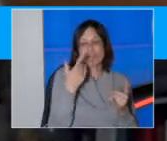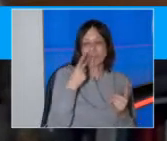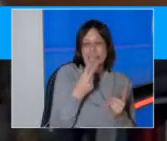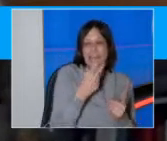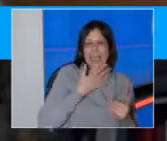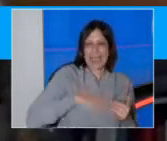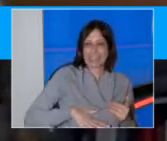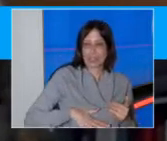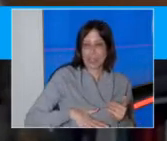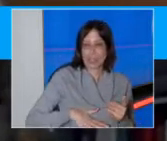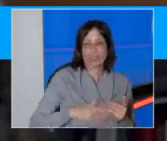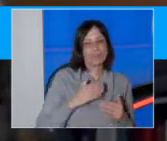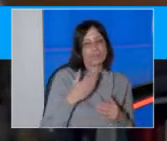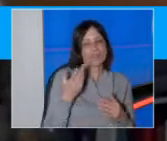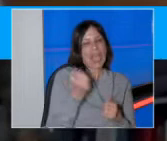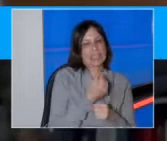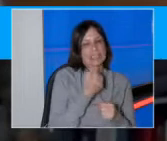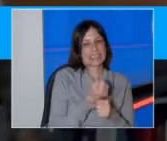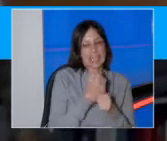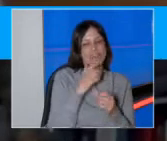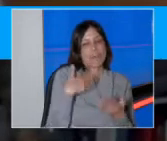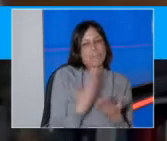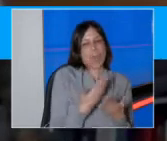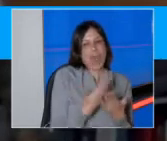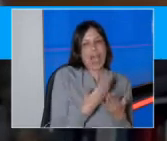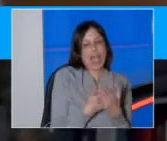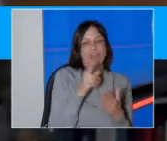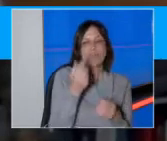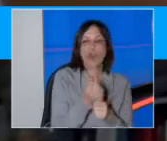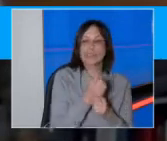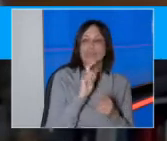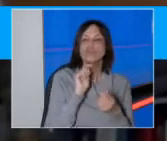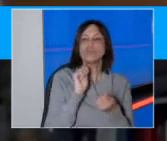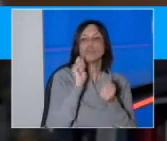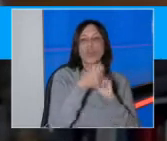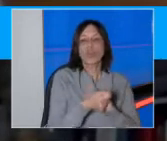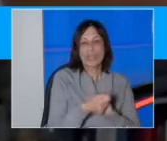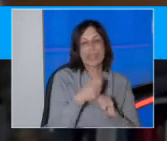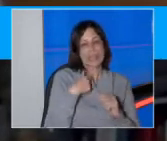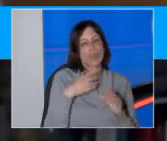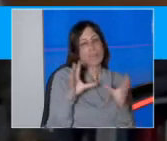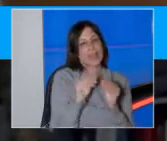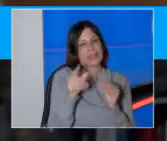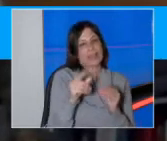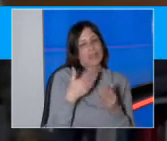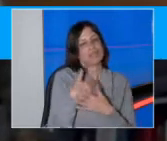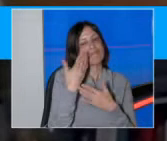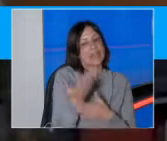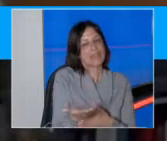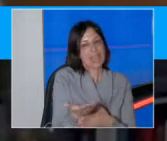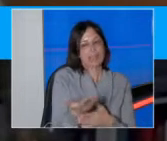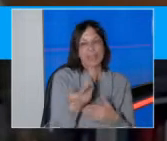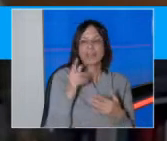רצון, מעבר לרצון ועשייה, שמוכיחה שאתם עושים שינוי, כן. אז אנחנו איתכם לתת לכם יד, ולהגיד